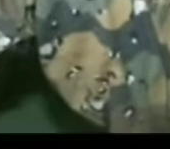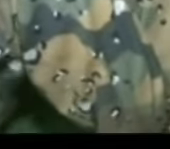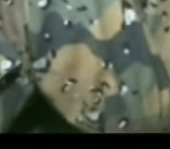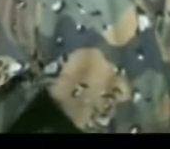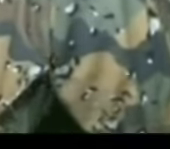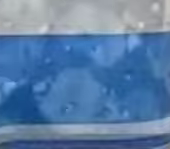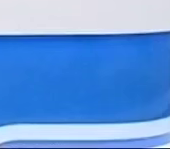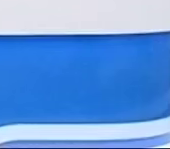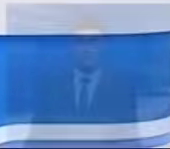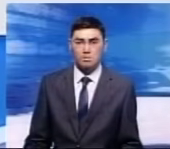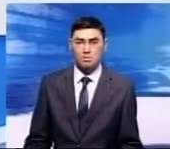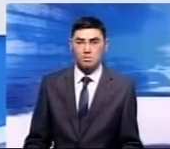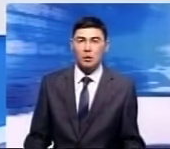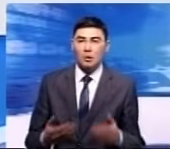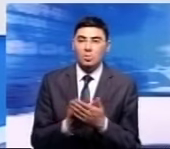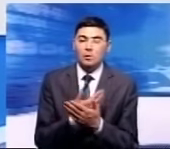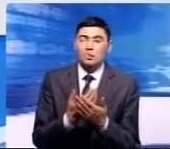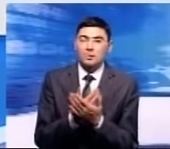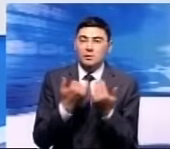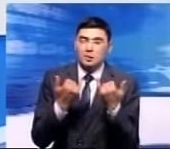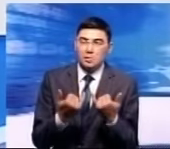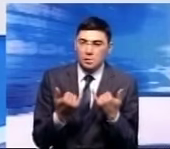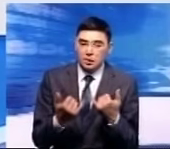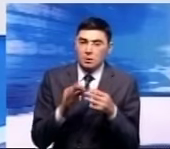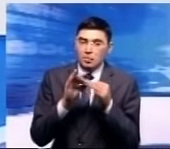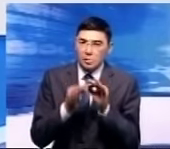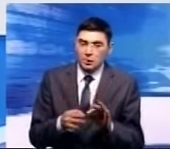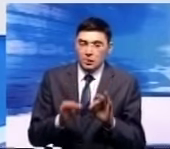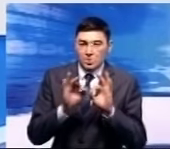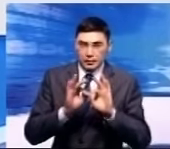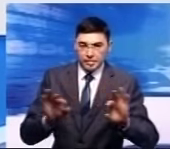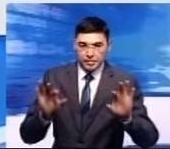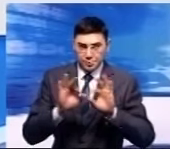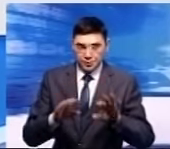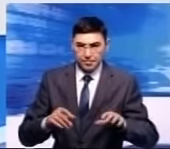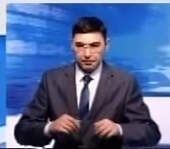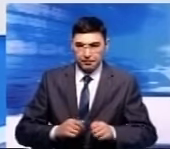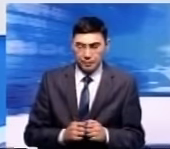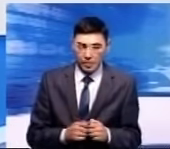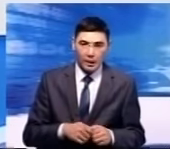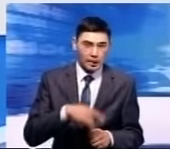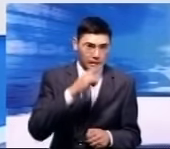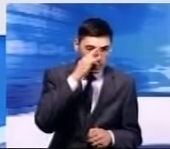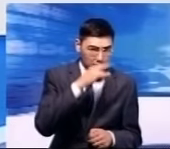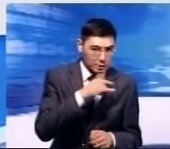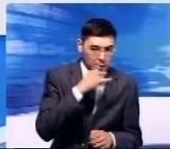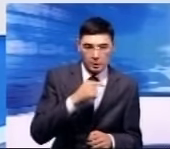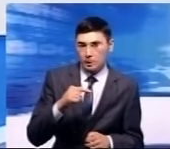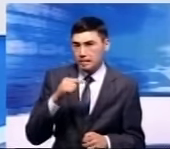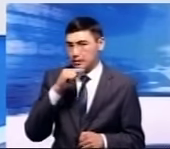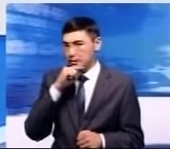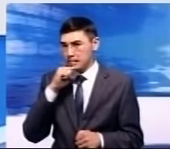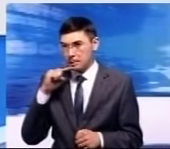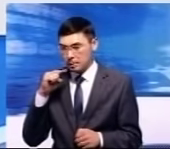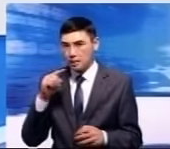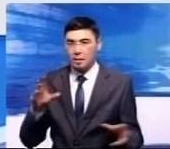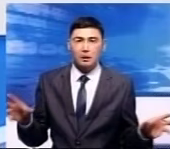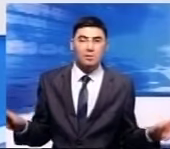Мурата Жексимбекова. Об этих и других событиях более подробно. Вопросы сотрудничества Казахстана и России, а также